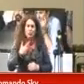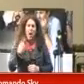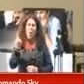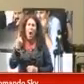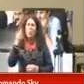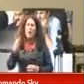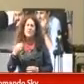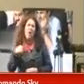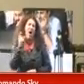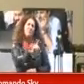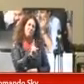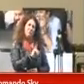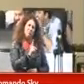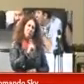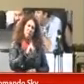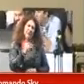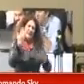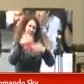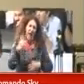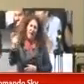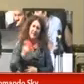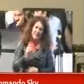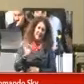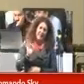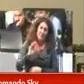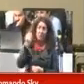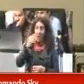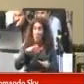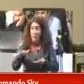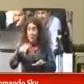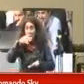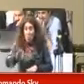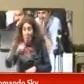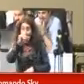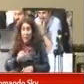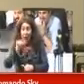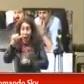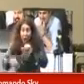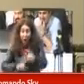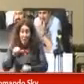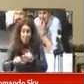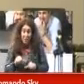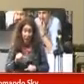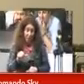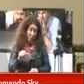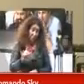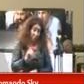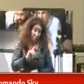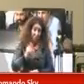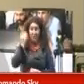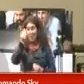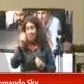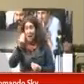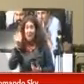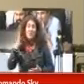venire, che non crede che il movimento possa cambiare l'Italia, che pensa che Grillo